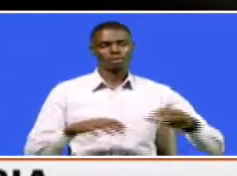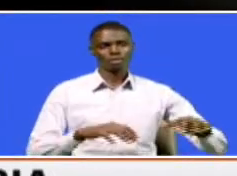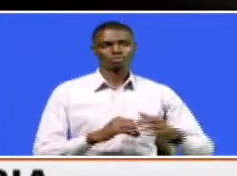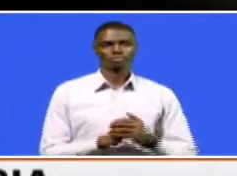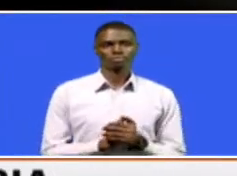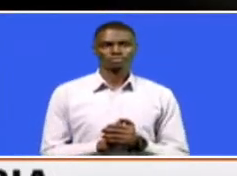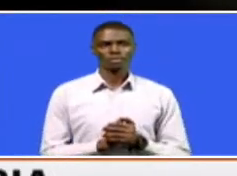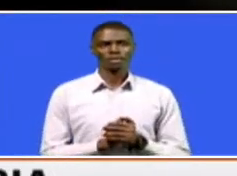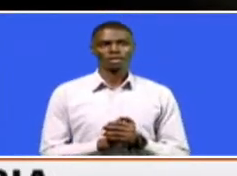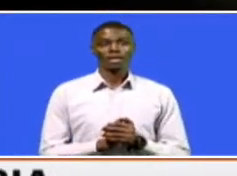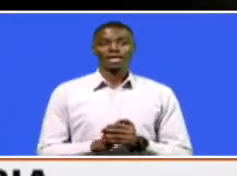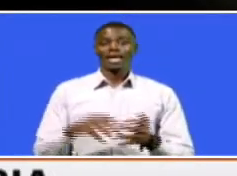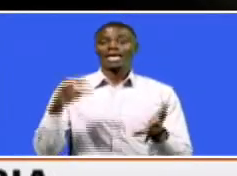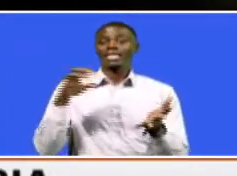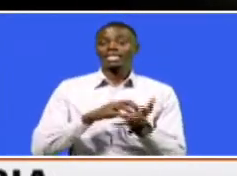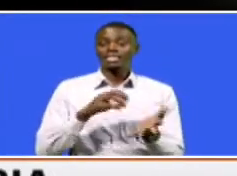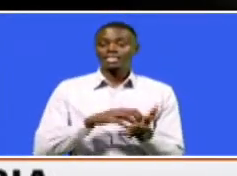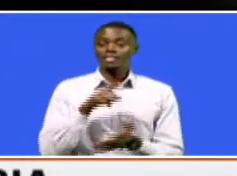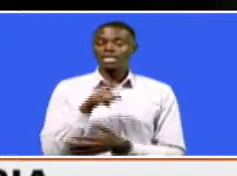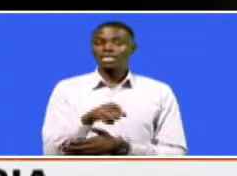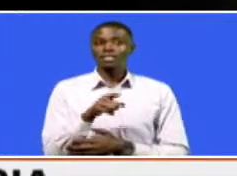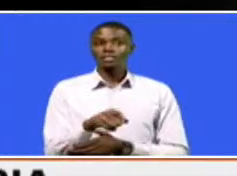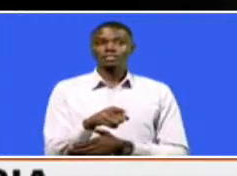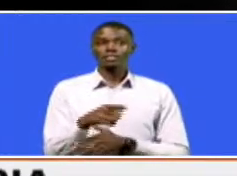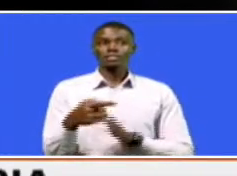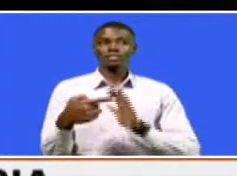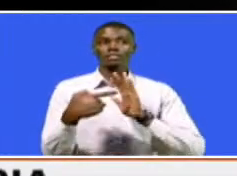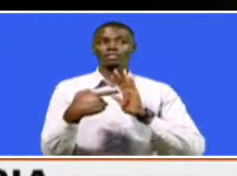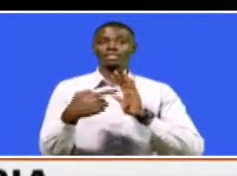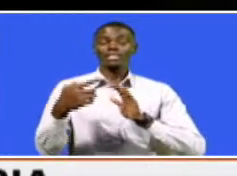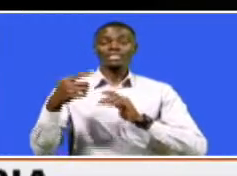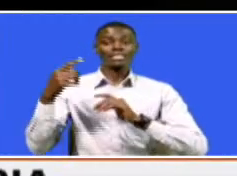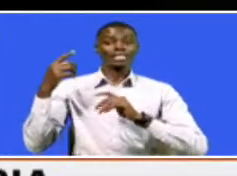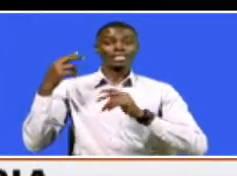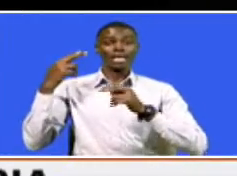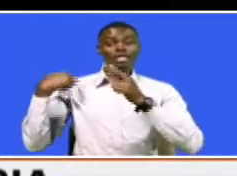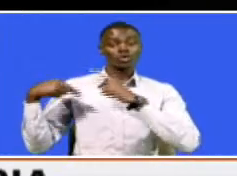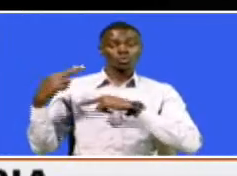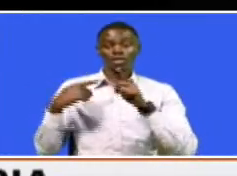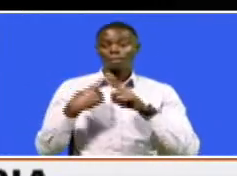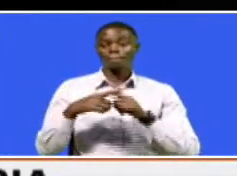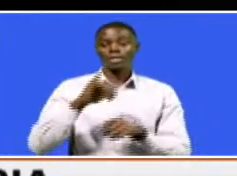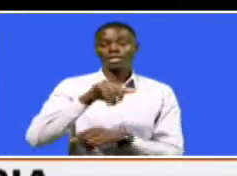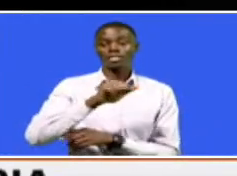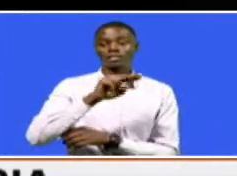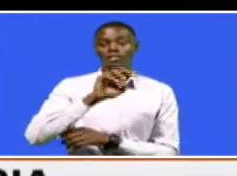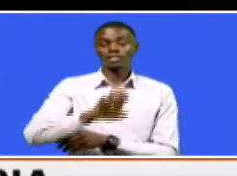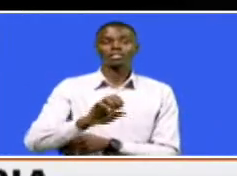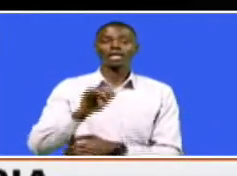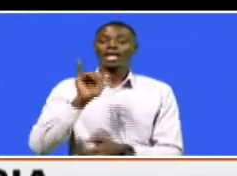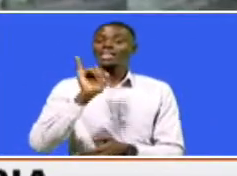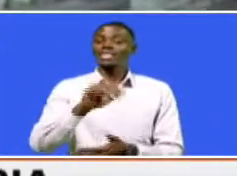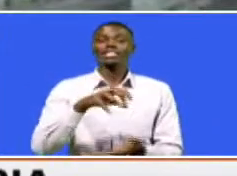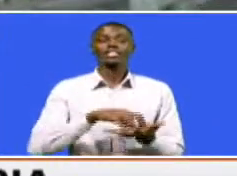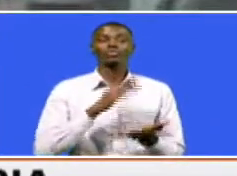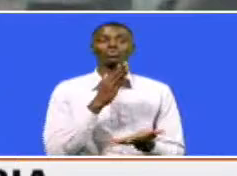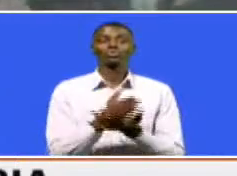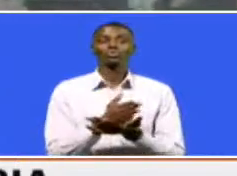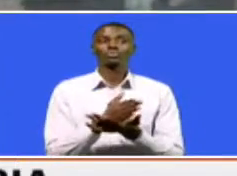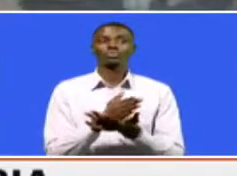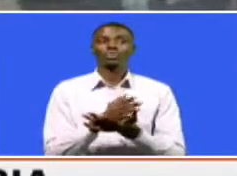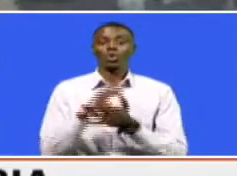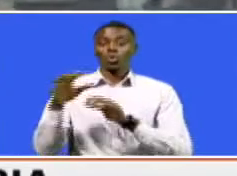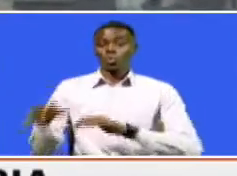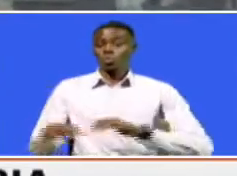Kwa wengi visa hivi vya kinyama ni tamthilia na hikaya kwao, ila kwa Jendunge kwake ni hali halisia. Kudhulumika